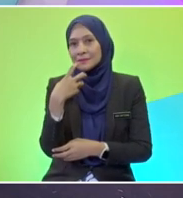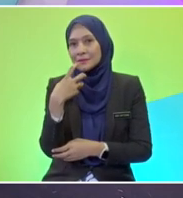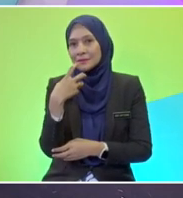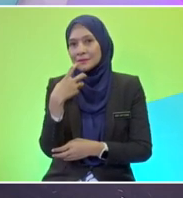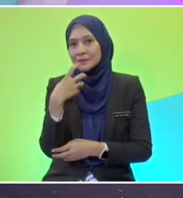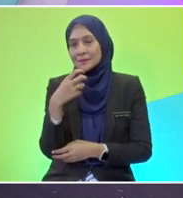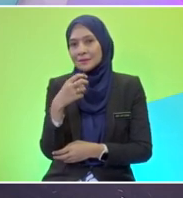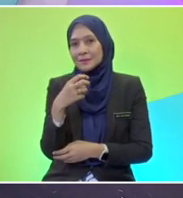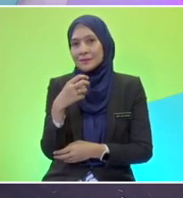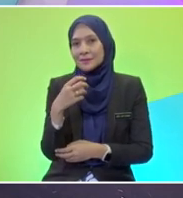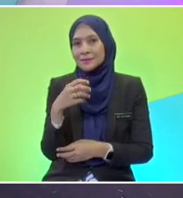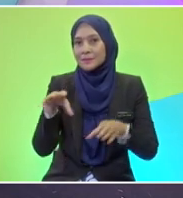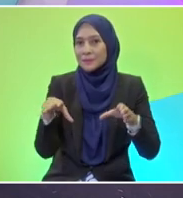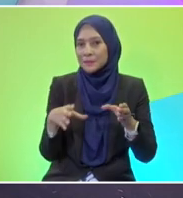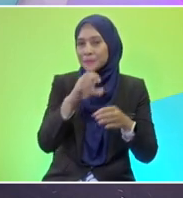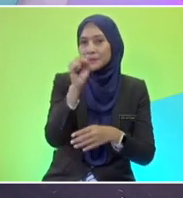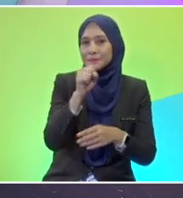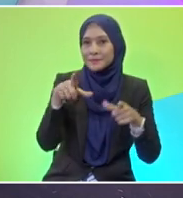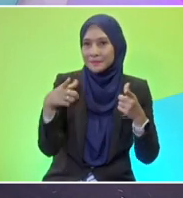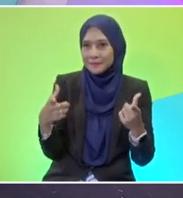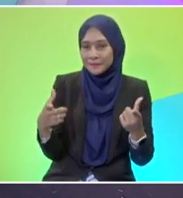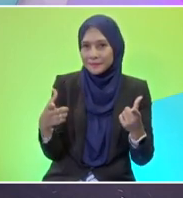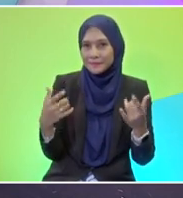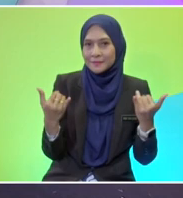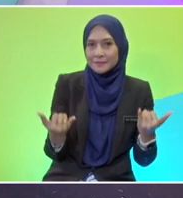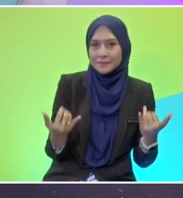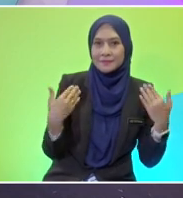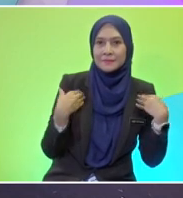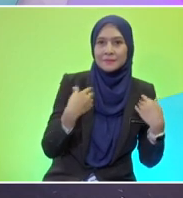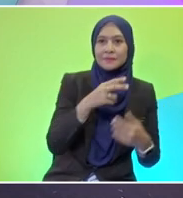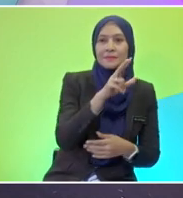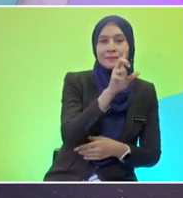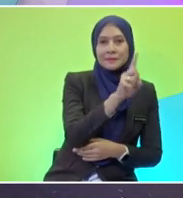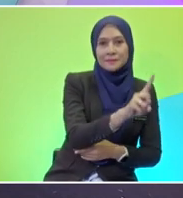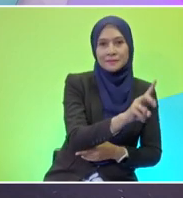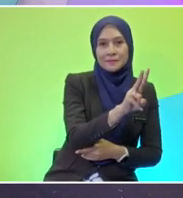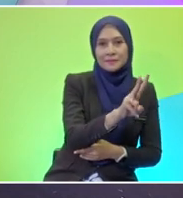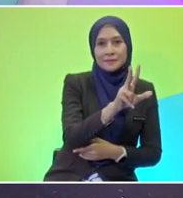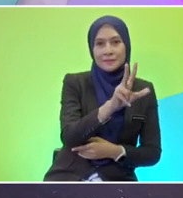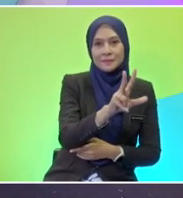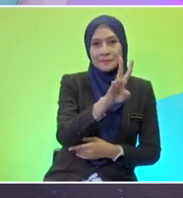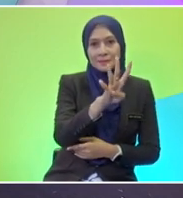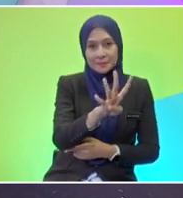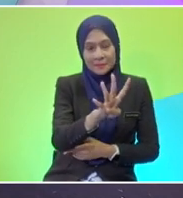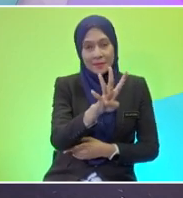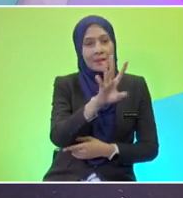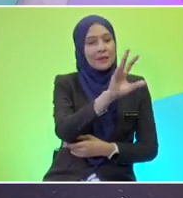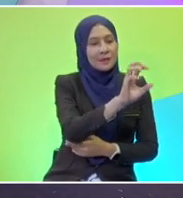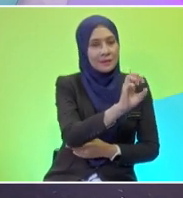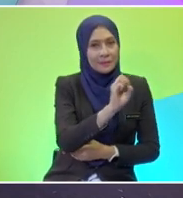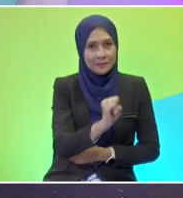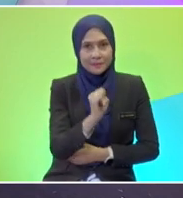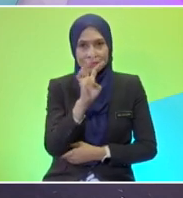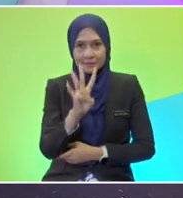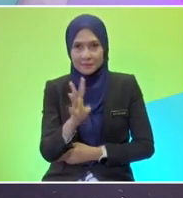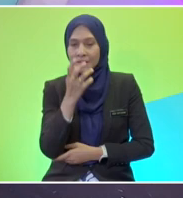sekali. Okey cikgu. Satu. Sedapnya. Dua. Tiga. Empat. Okey, Kak Syafiqah dah